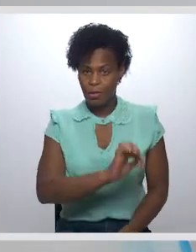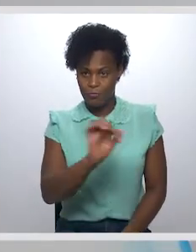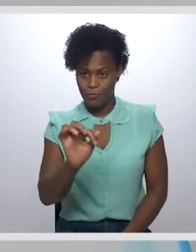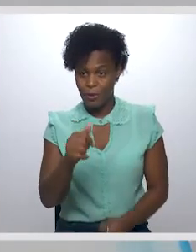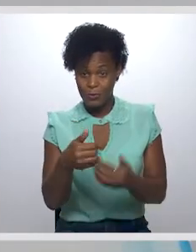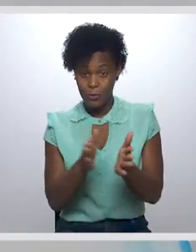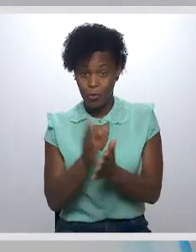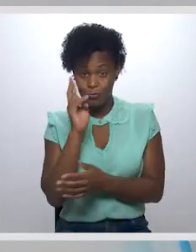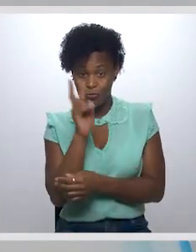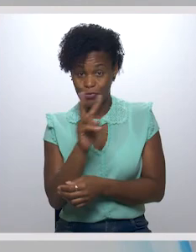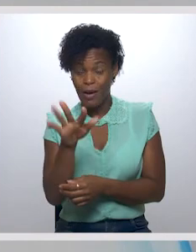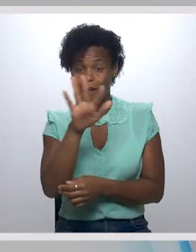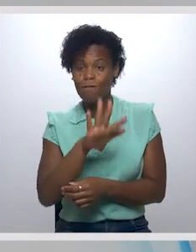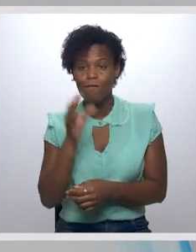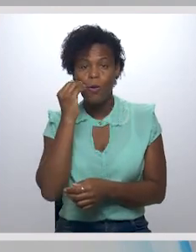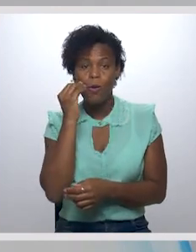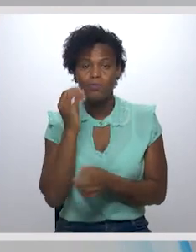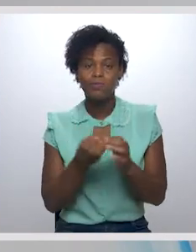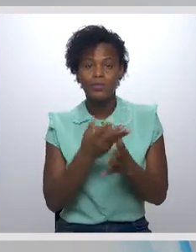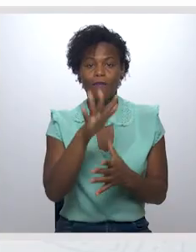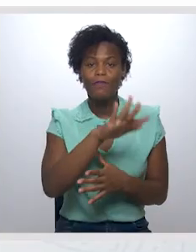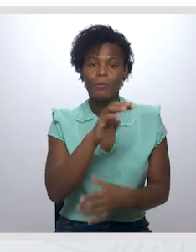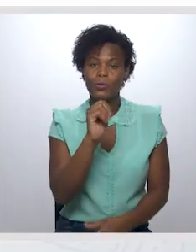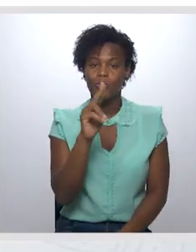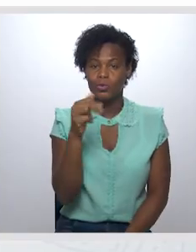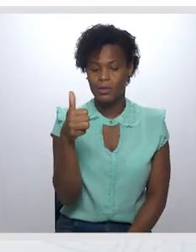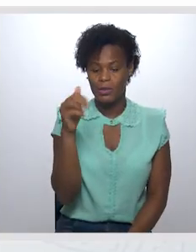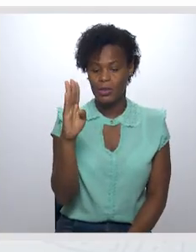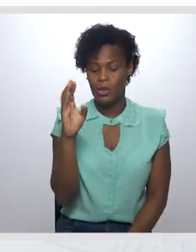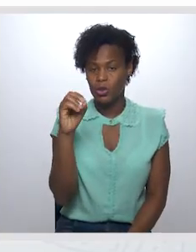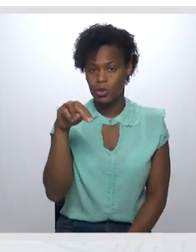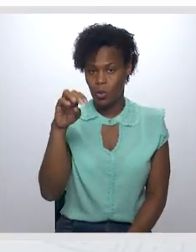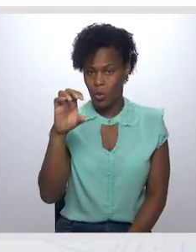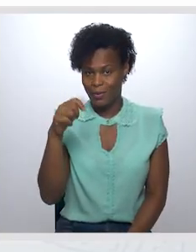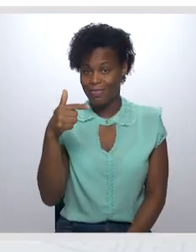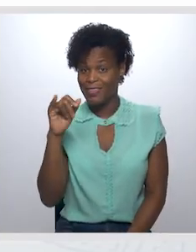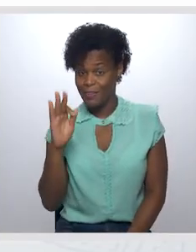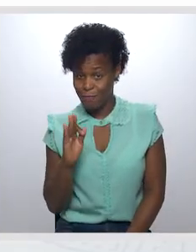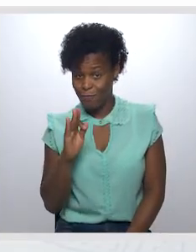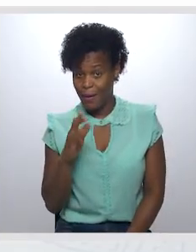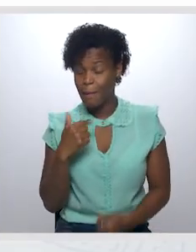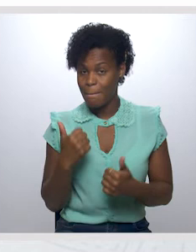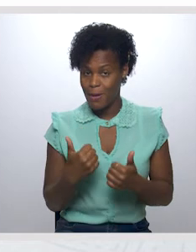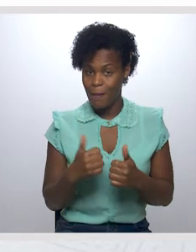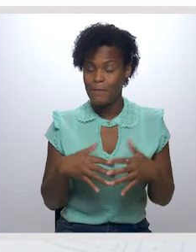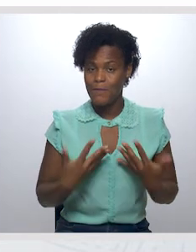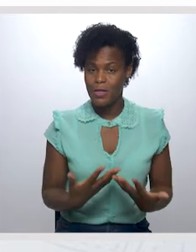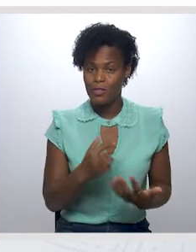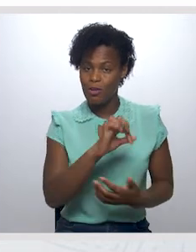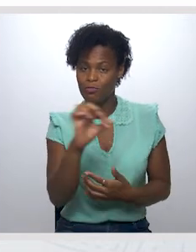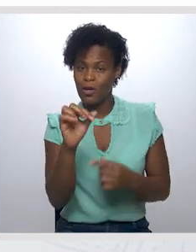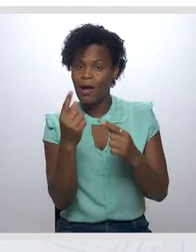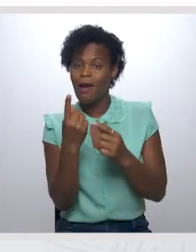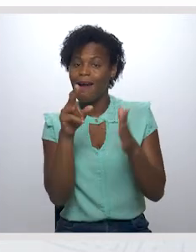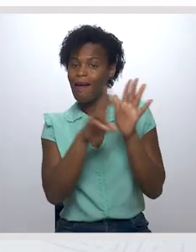vous avez bien observé la formation du subjonctif? Très bien. Maintenant, vous